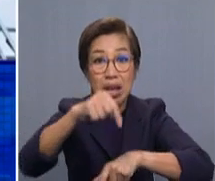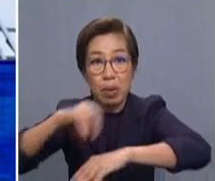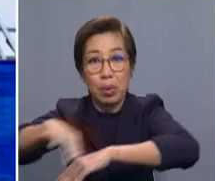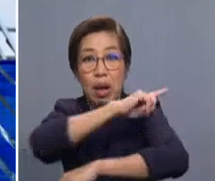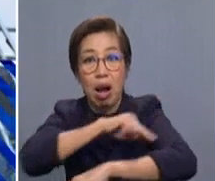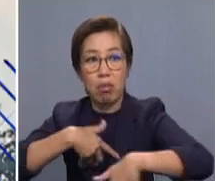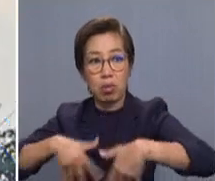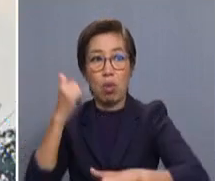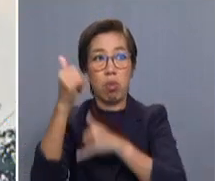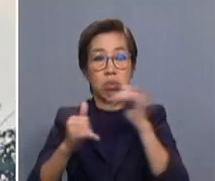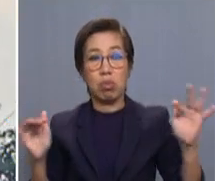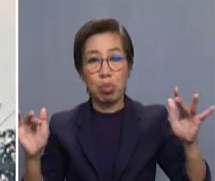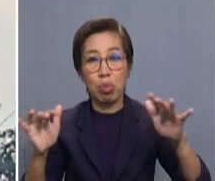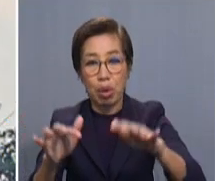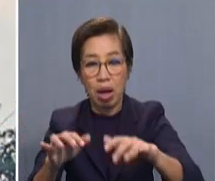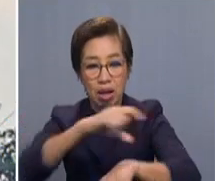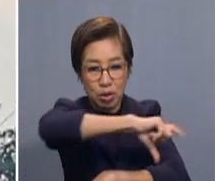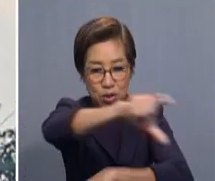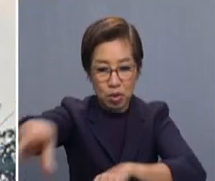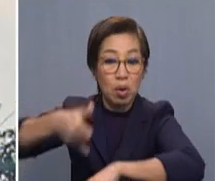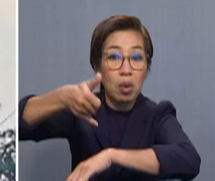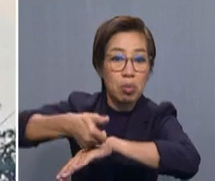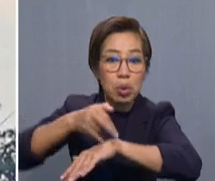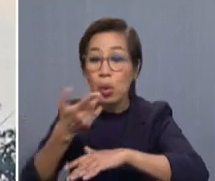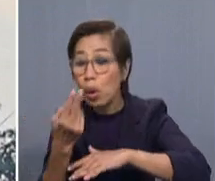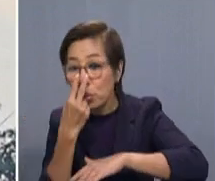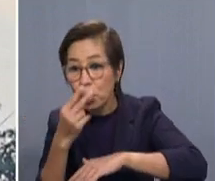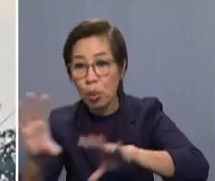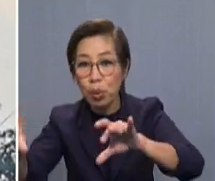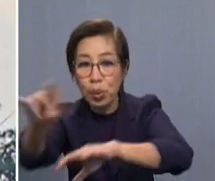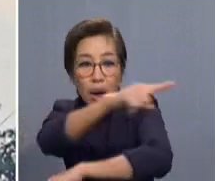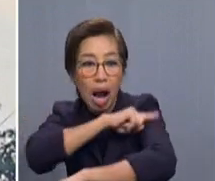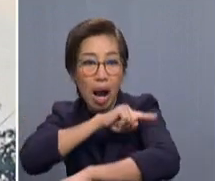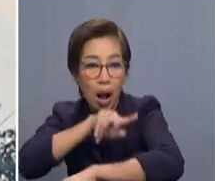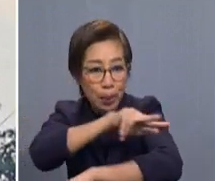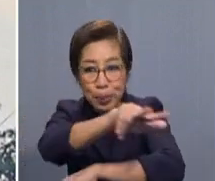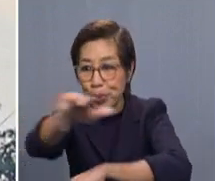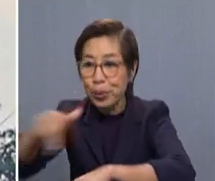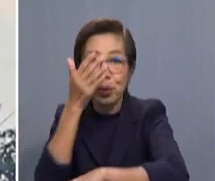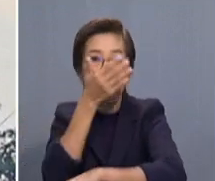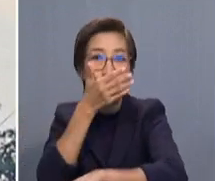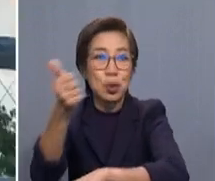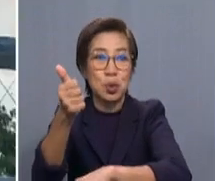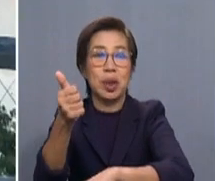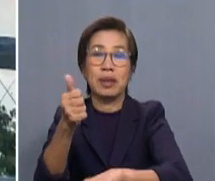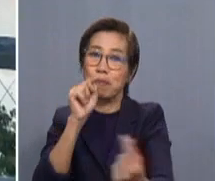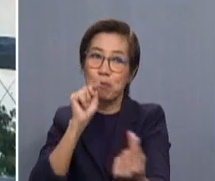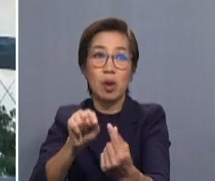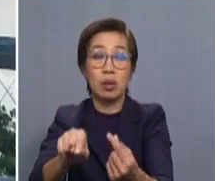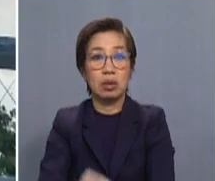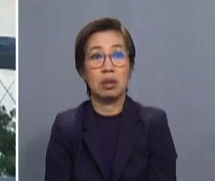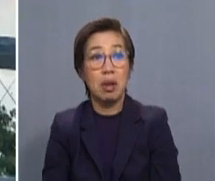ไปที่นี่กันเยอะเลยนะคะไปคอยดูภาพทะเลหมอกกันนะคะแล้วก็ไม่ผิดหวังชนทะเลหมอกสวยงามสมใจนะฮะ